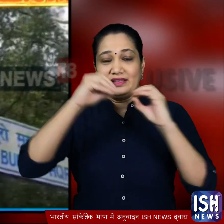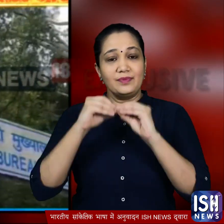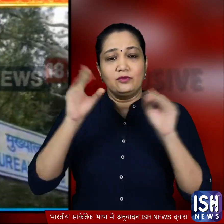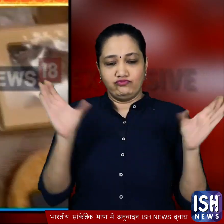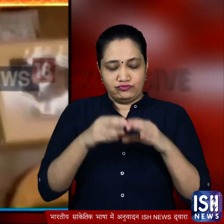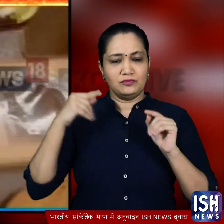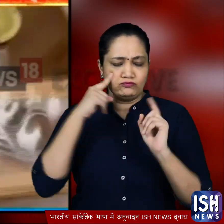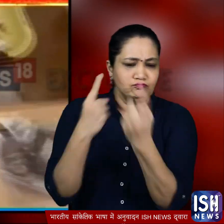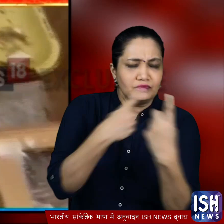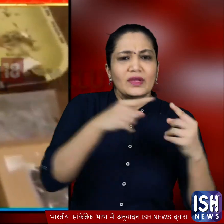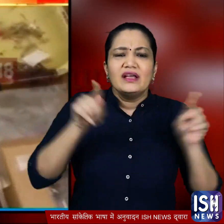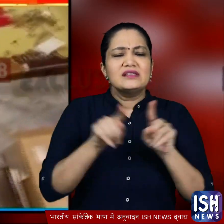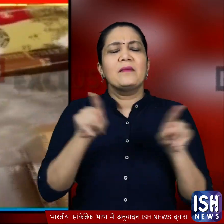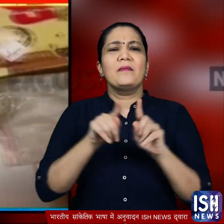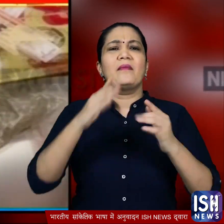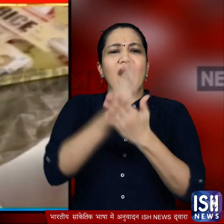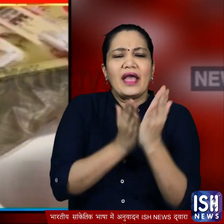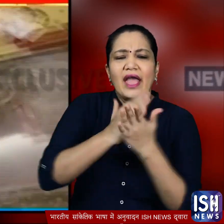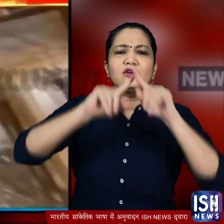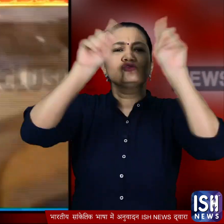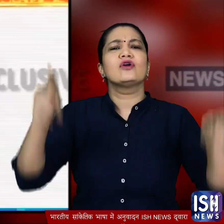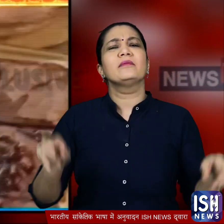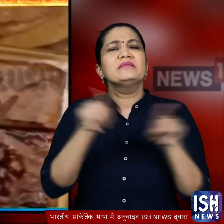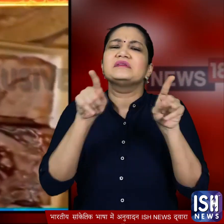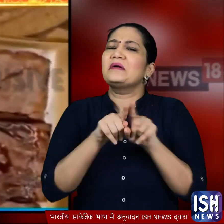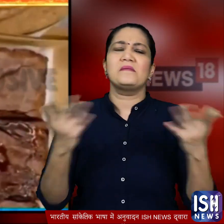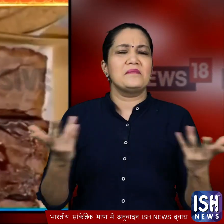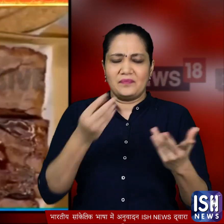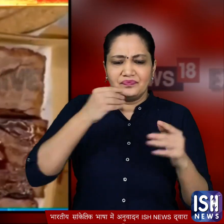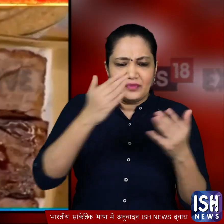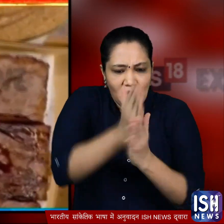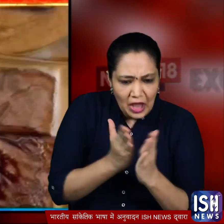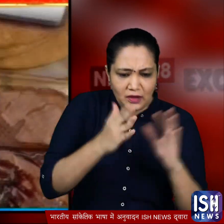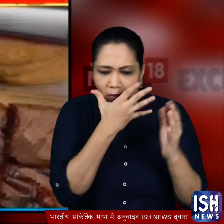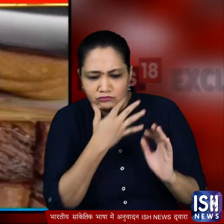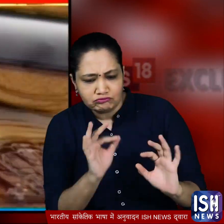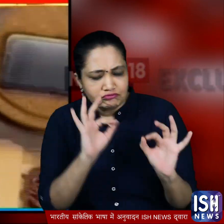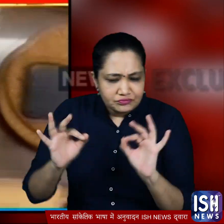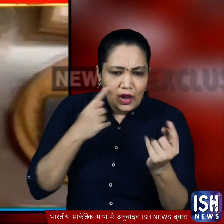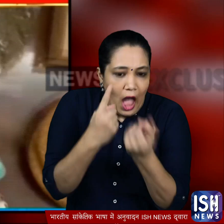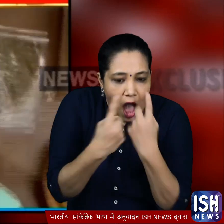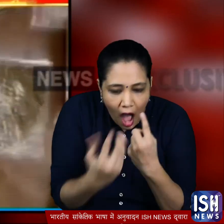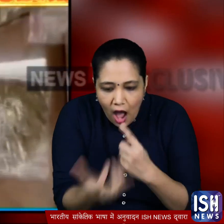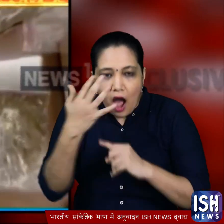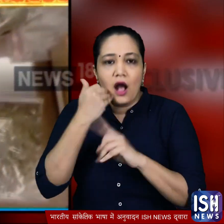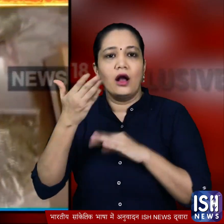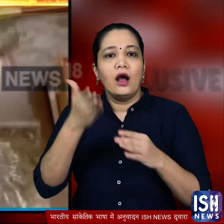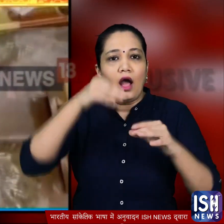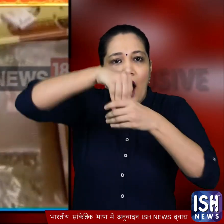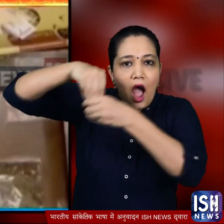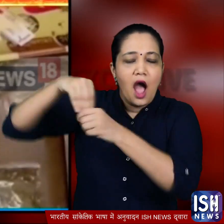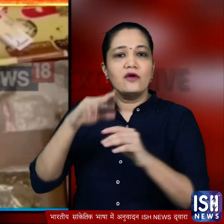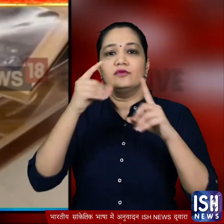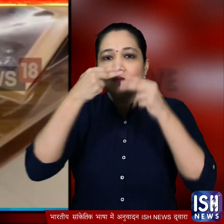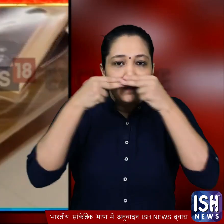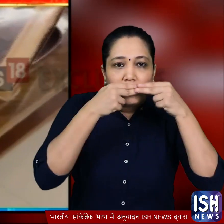के लिए पहुंची तो सब कुछ वैसा दिखा जैसा किसी बेकरी के किचन में होता है, लेकिन सजे धजे केक और पेस्ट्रियों की जांच करने पर पता चला कि इनमें ड्रग्स